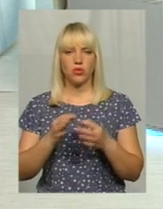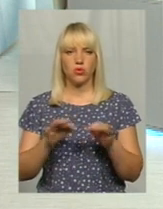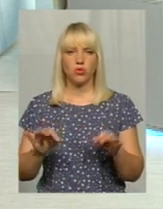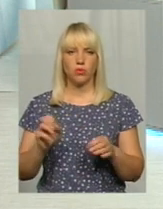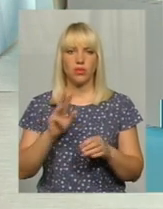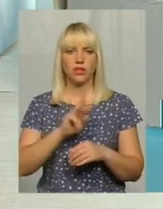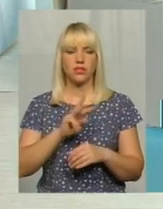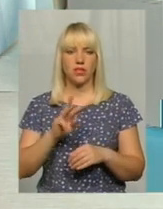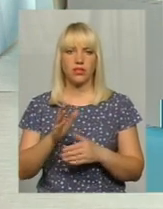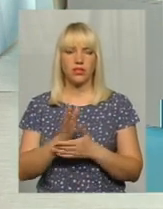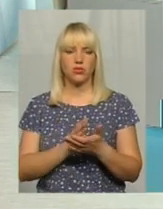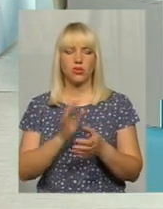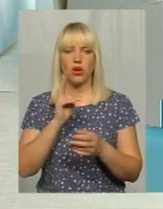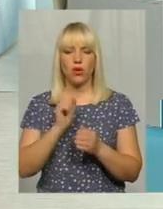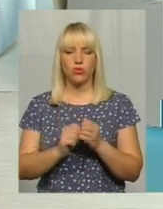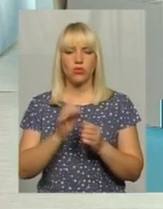служби. Кожен будь-хто може зайти і побачити, і,